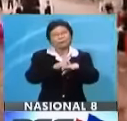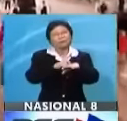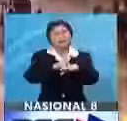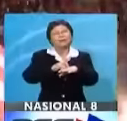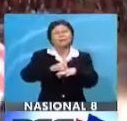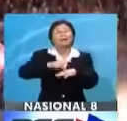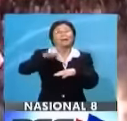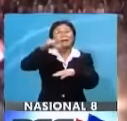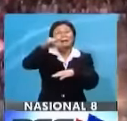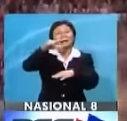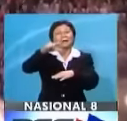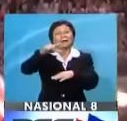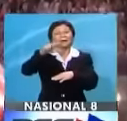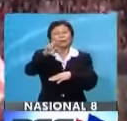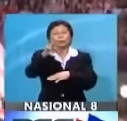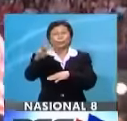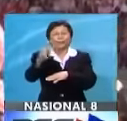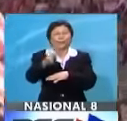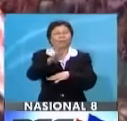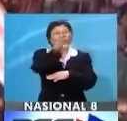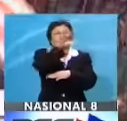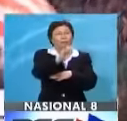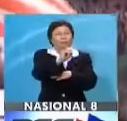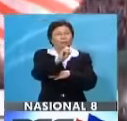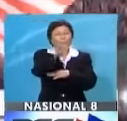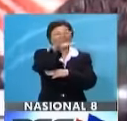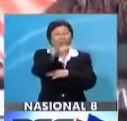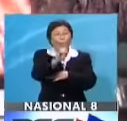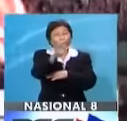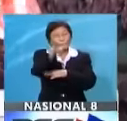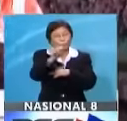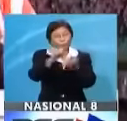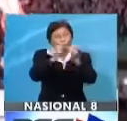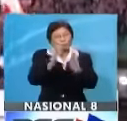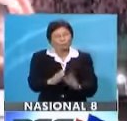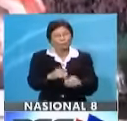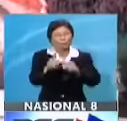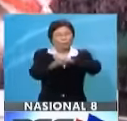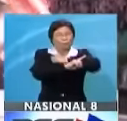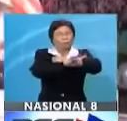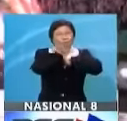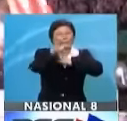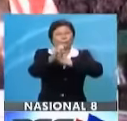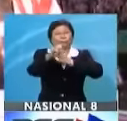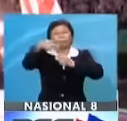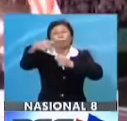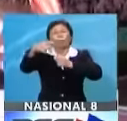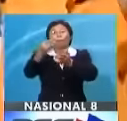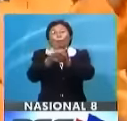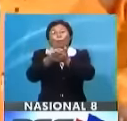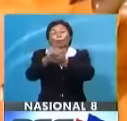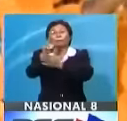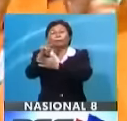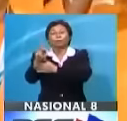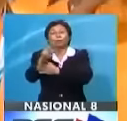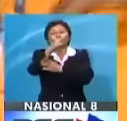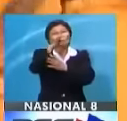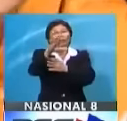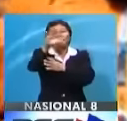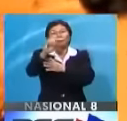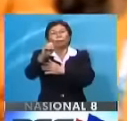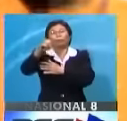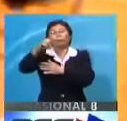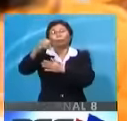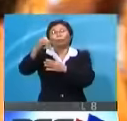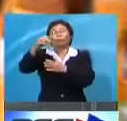5 atlet didenda £50 setiap seorang kerana merokok di kawasan larangan. Kontingen Malaysia juga didenda £250